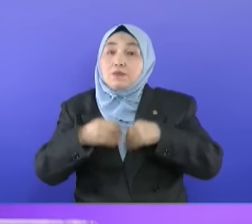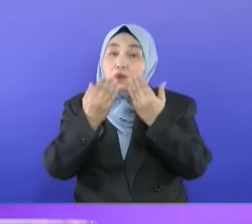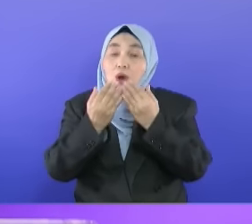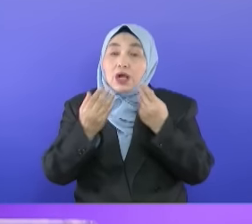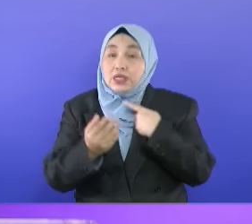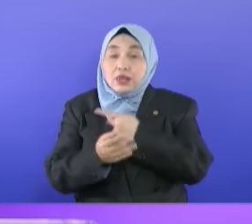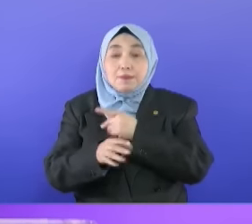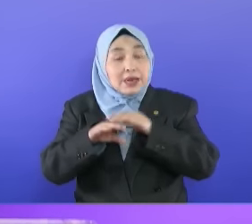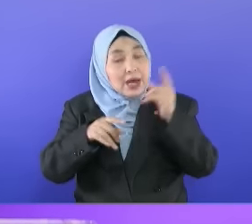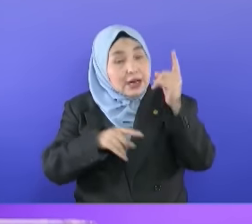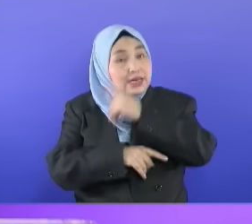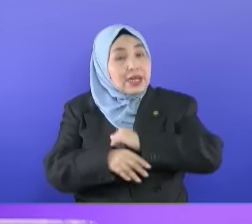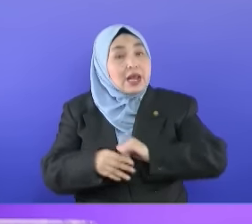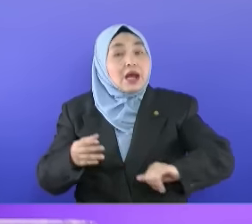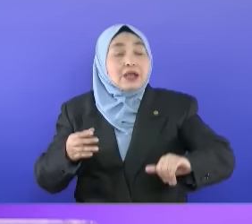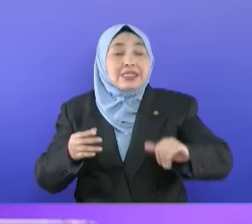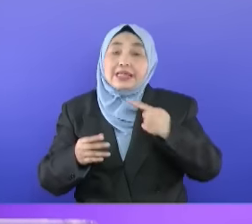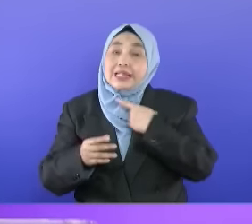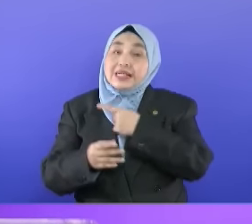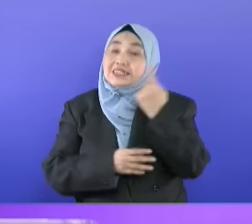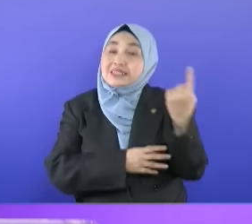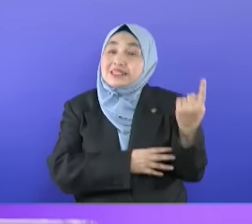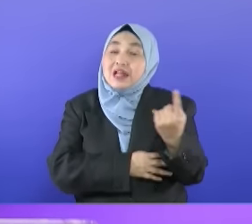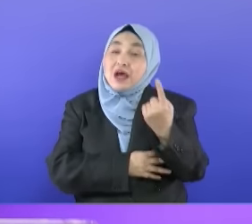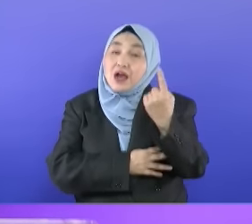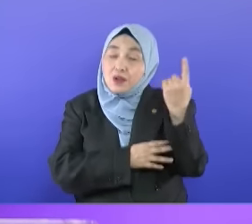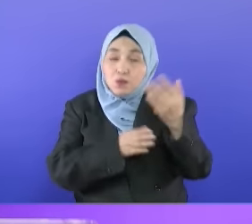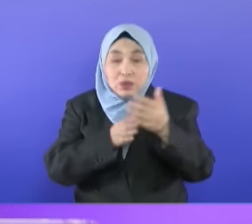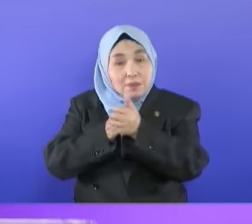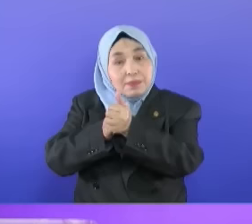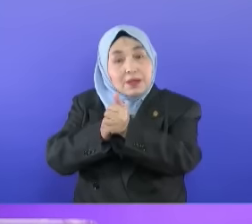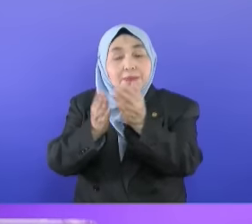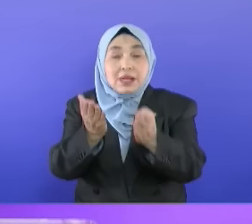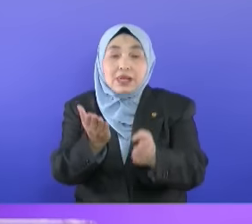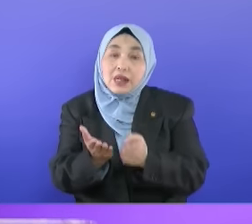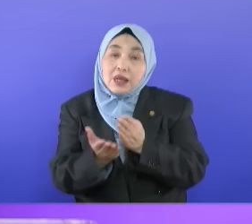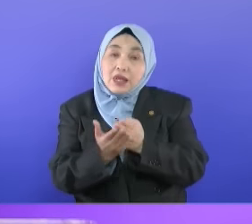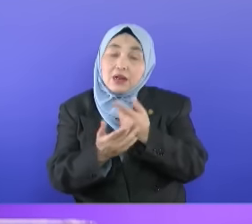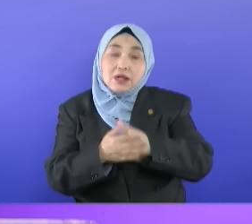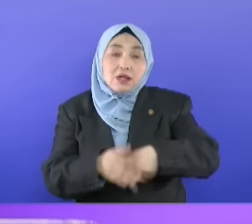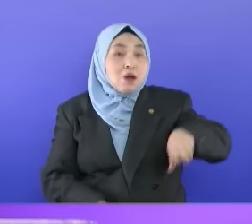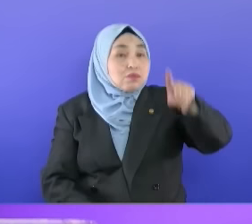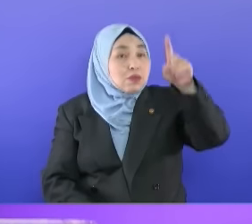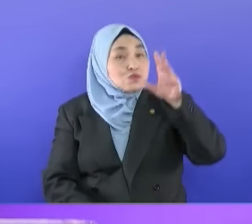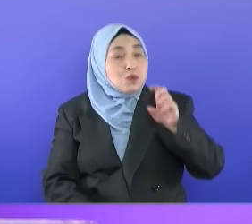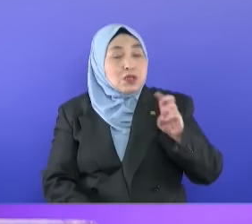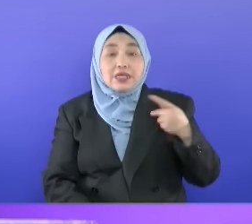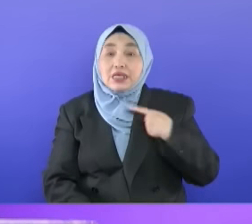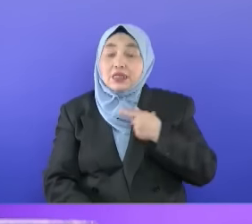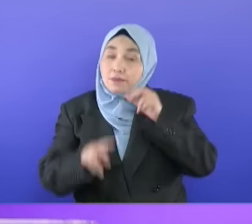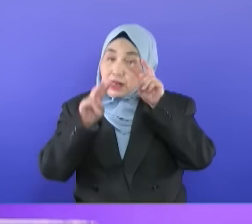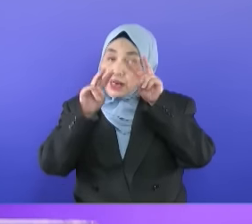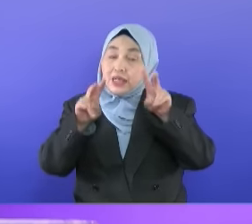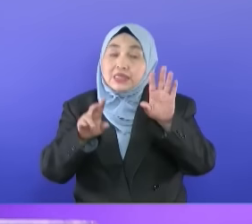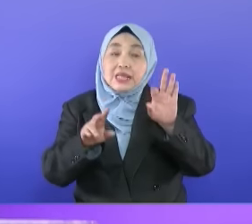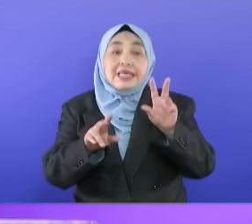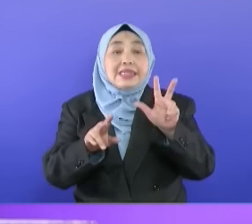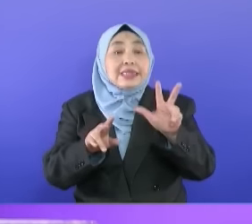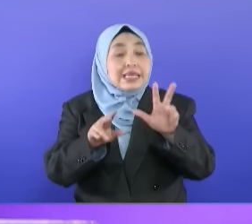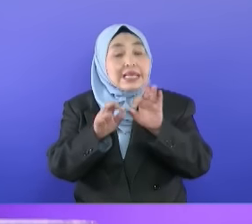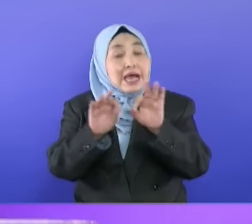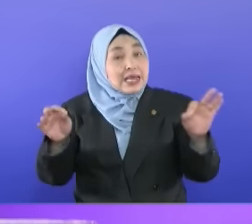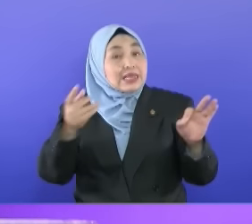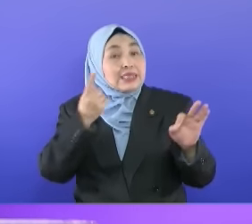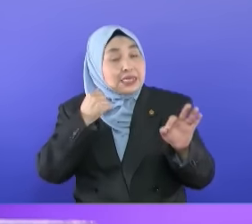itu pada hari ini agar kita selalu dibawa ataupun dipimpin Hidayah daripada Allah Subhanahu Wa Ta'ala kita melihat tiga ayat sebentar tadi